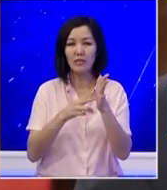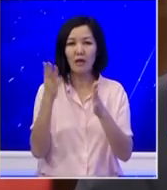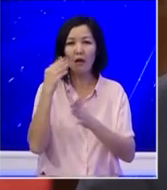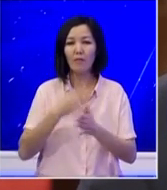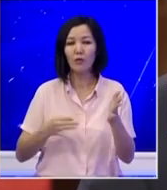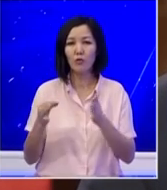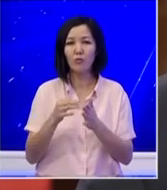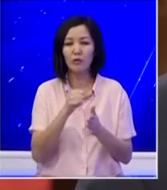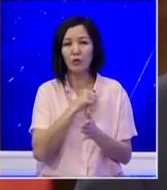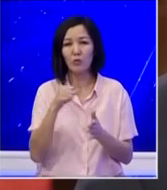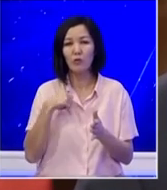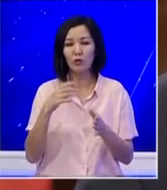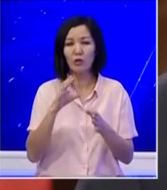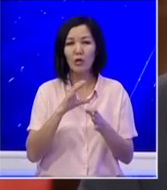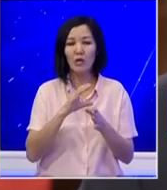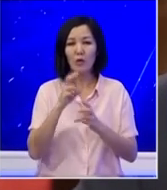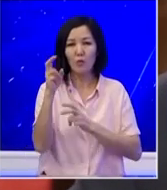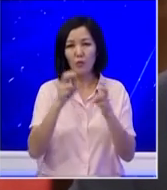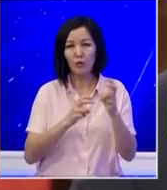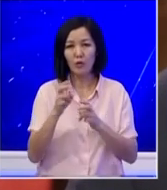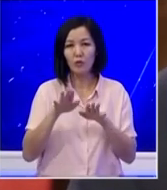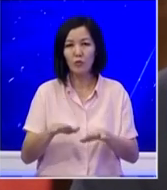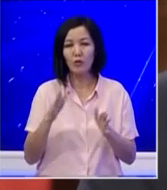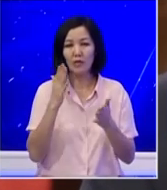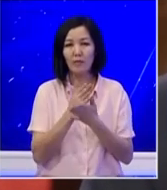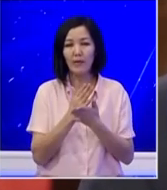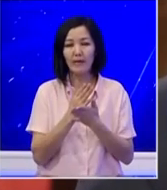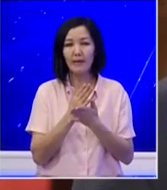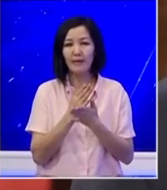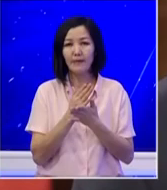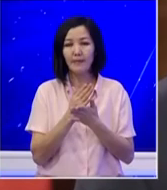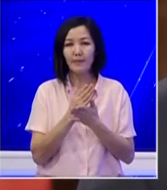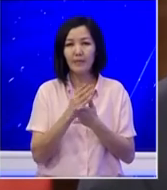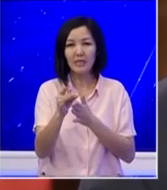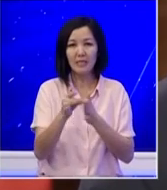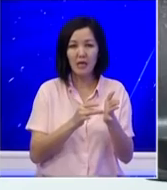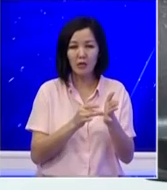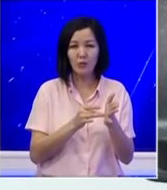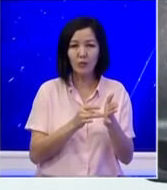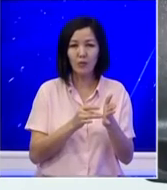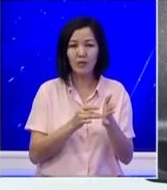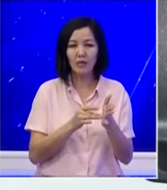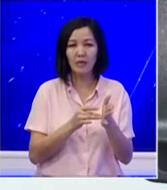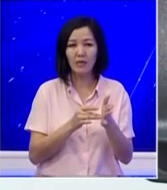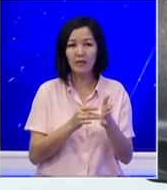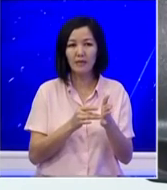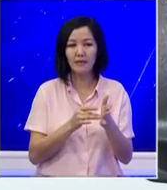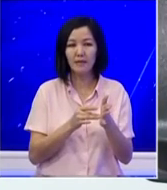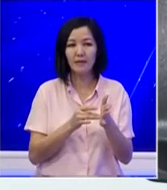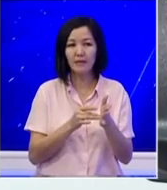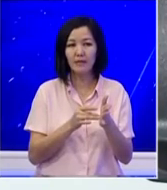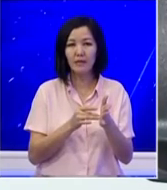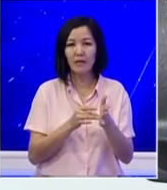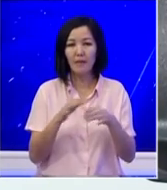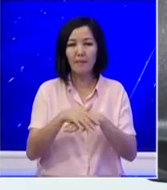облысында өздерінің өндірісі бар. Сондықтан сол өндірістен мекемелерге тікелей қазіргі